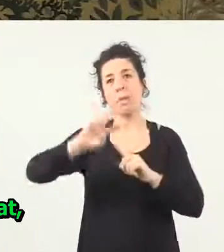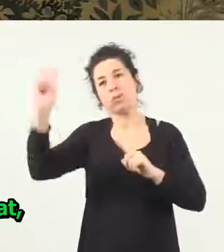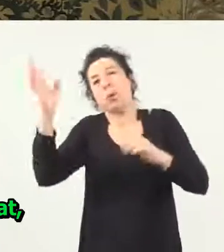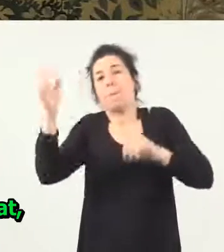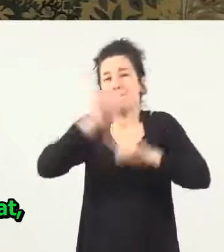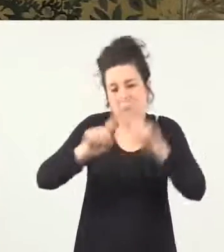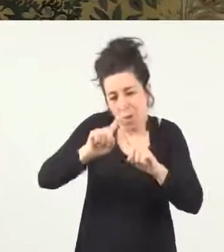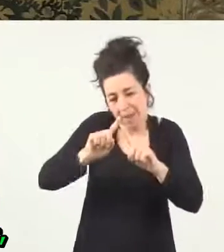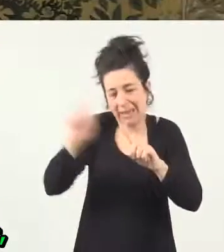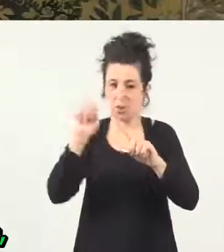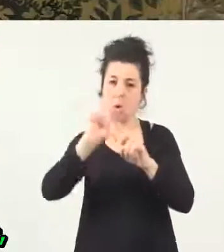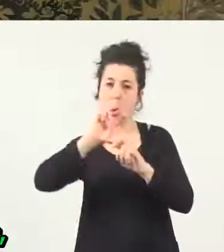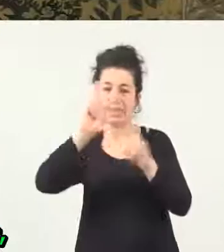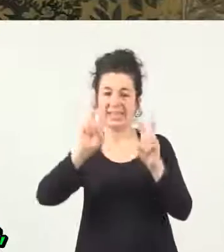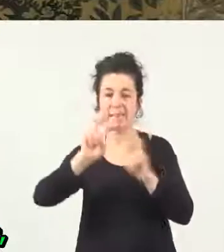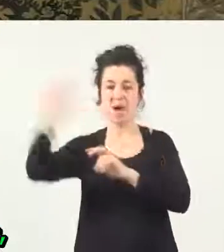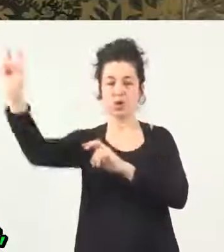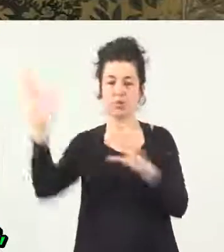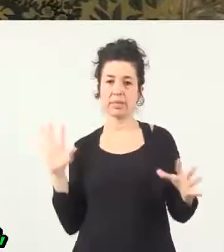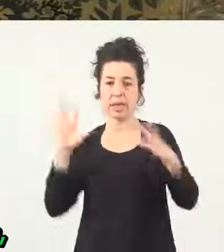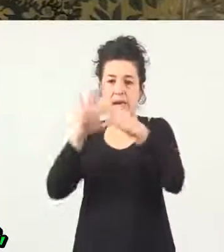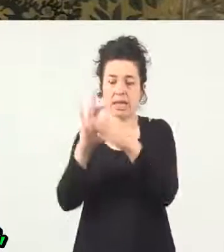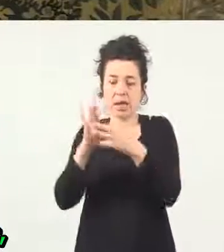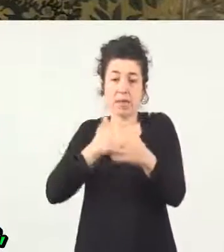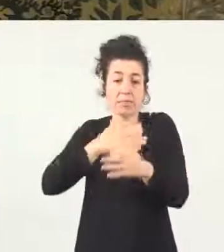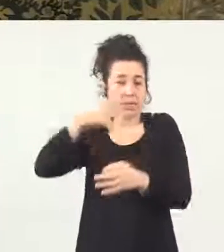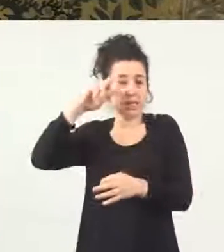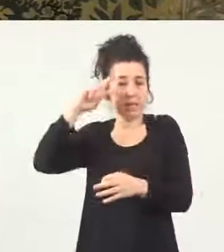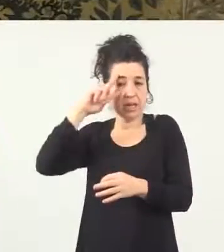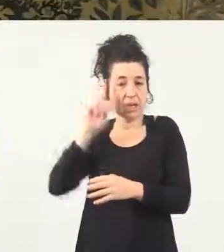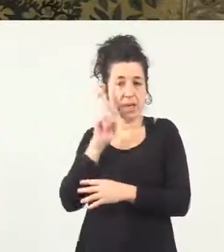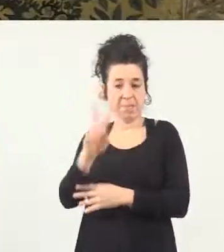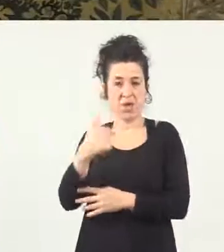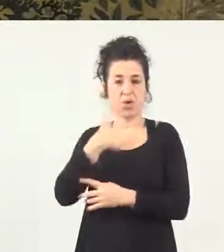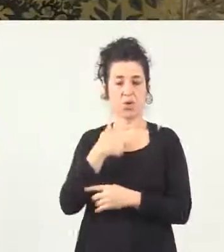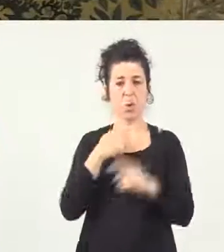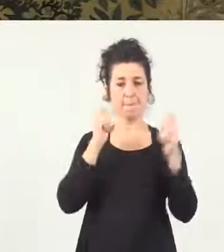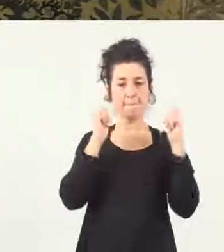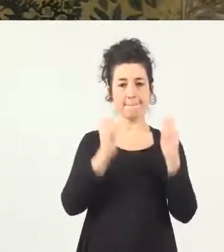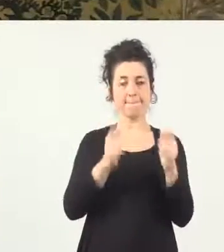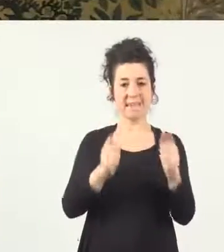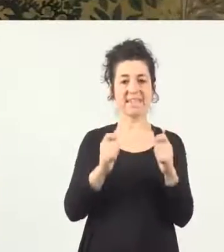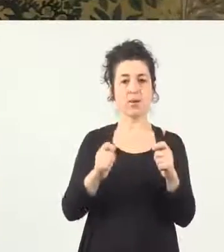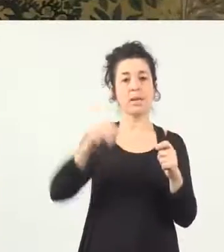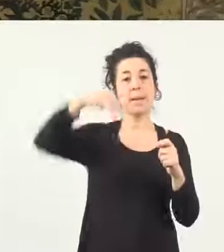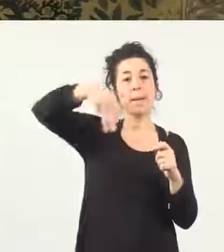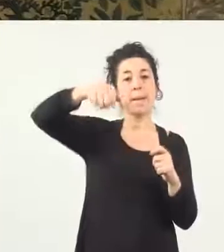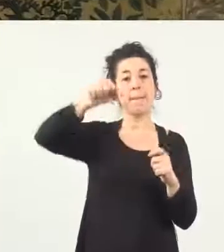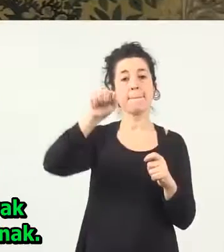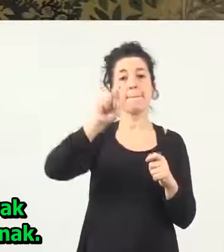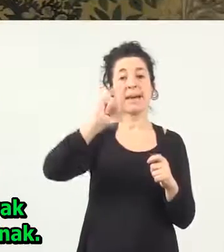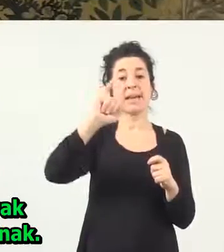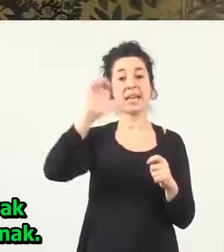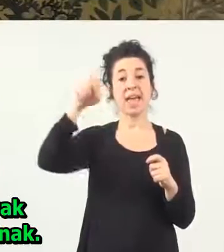bat, honekin lotuta, da bebai, nik ikusten dut nire esperientzian bebai, ezta? Ni Basauriko Marianean nago, edo unibertsitatean nagoenean,